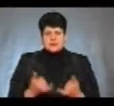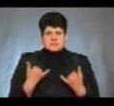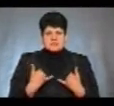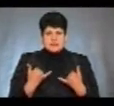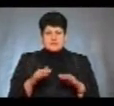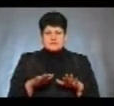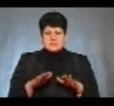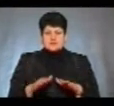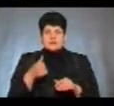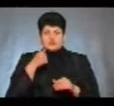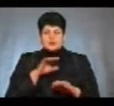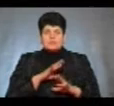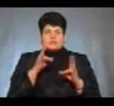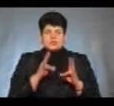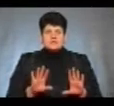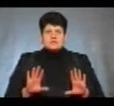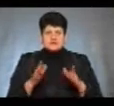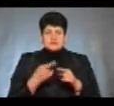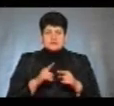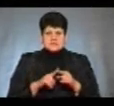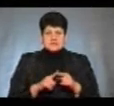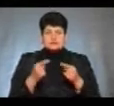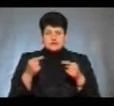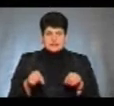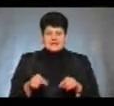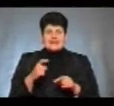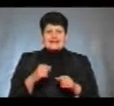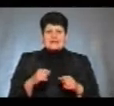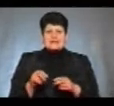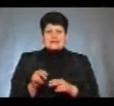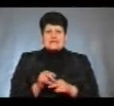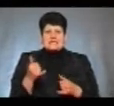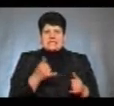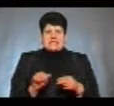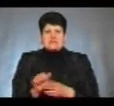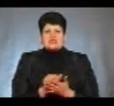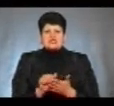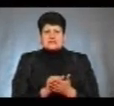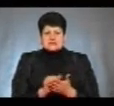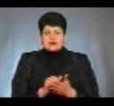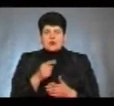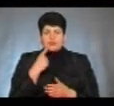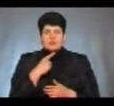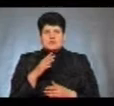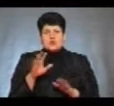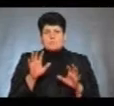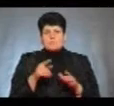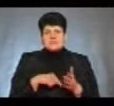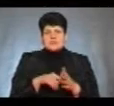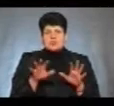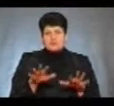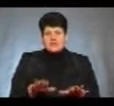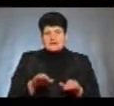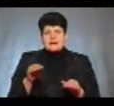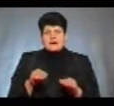де вчора трапився нещасний випадок. Це руїни колишньої хімчистки. Саме тут, за словами міського голови Володимира Шматька, діти гралися